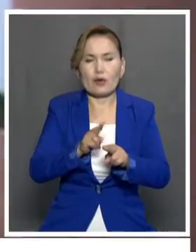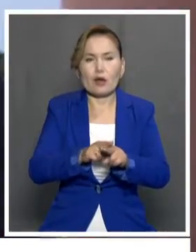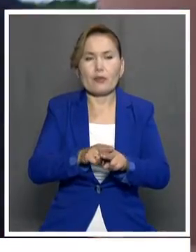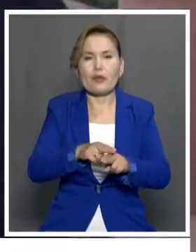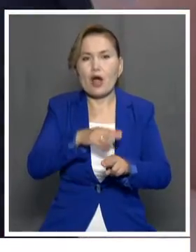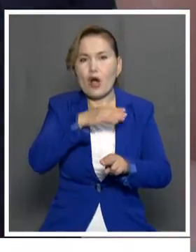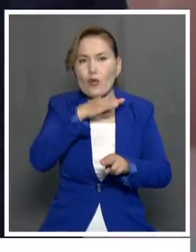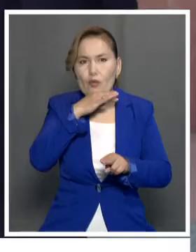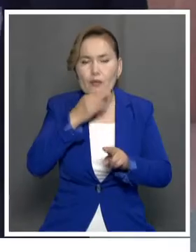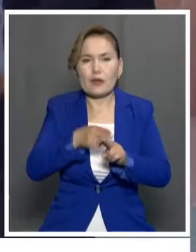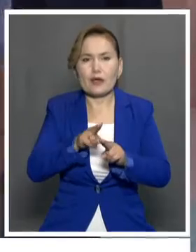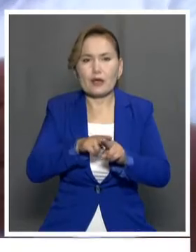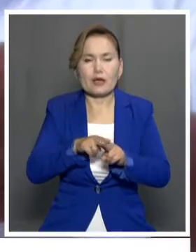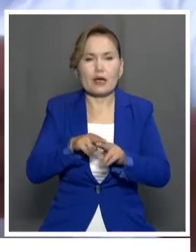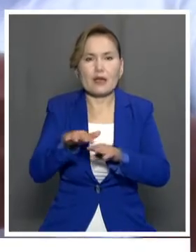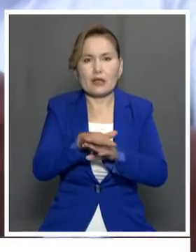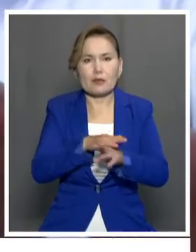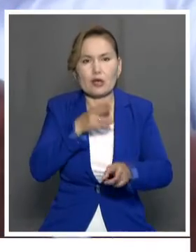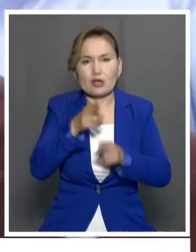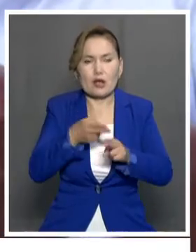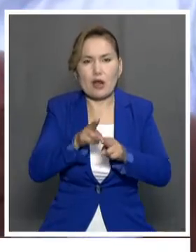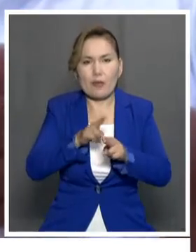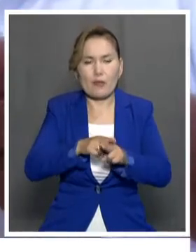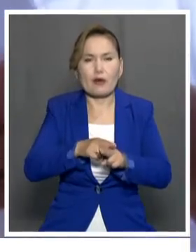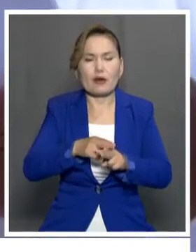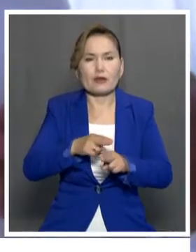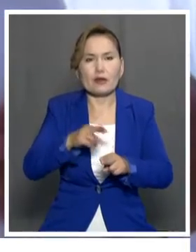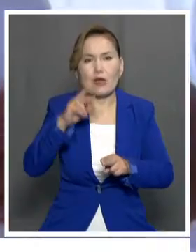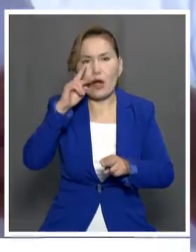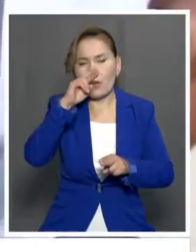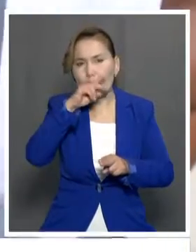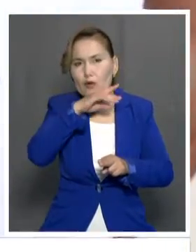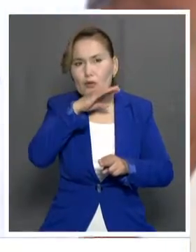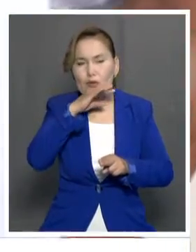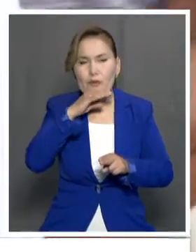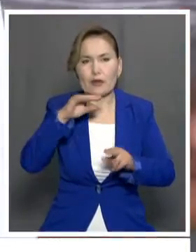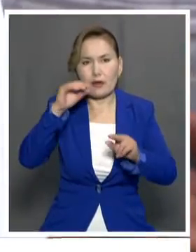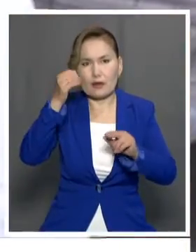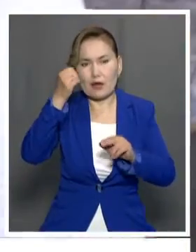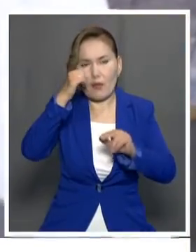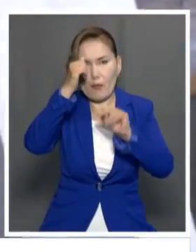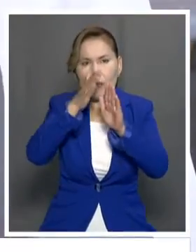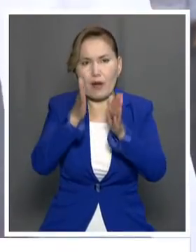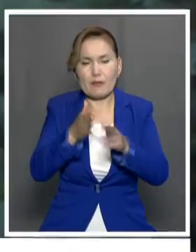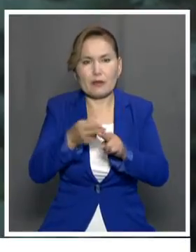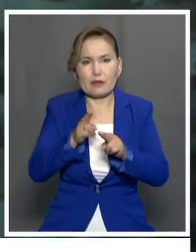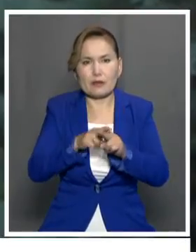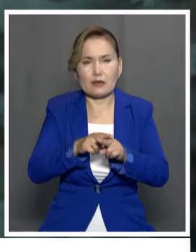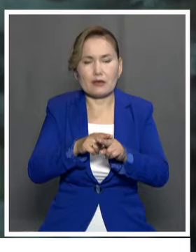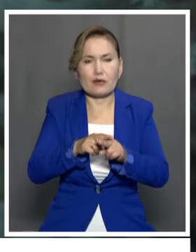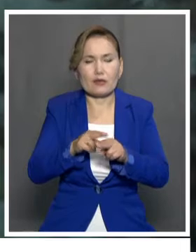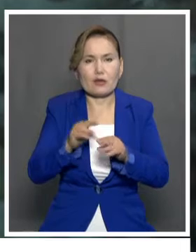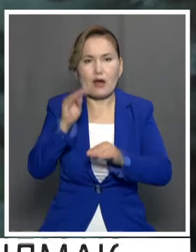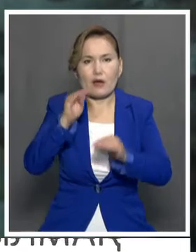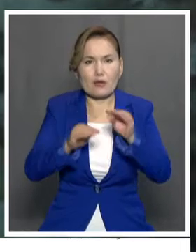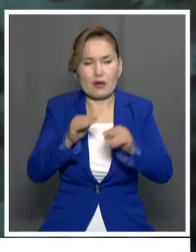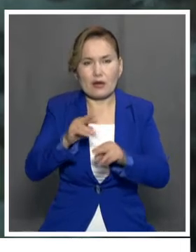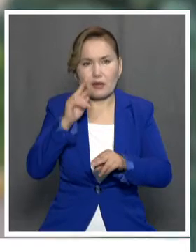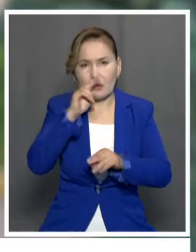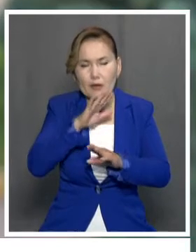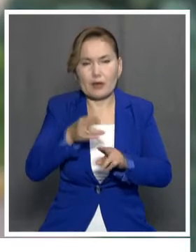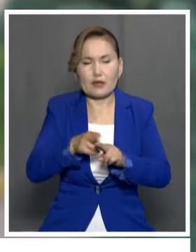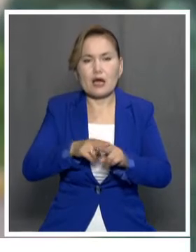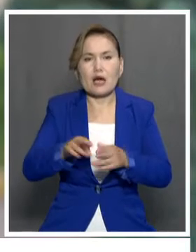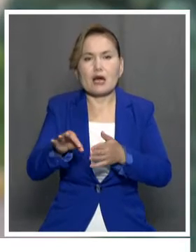қатысты дау құзырлы министрлікке де жетті. Мәдениет және спорт министрлігі жанынан арнайы комиссия құрылды. Бюджеттен ақша бөлінбейді, бірден